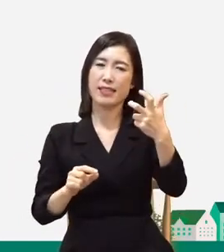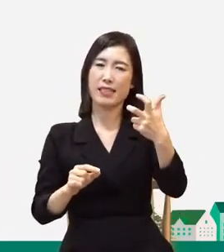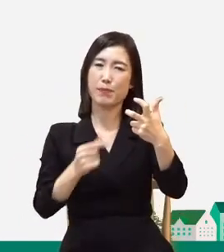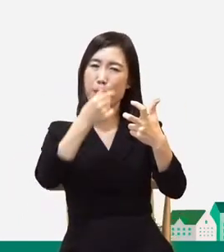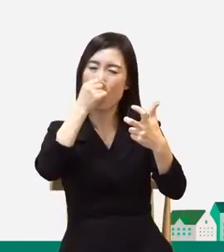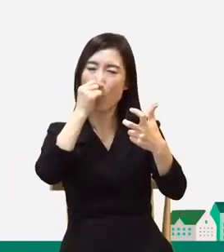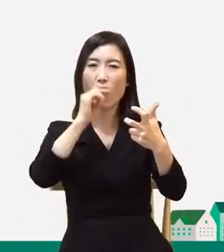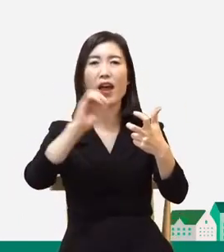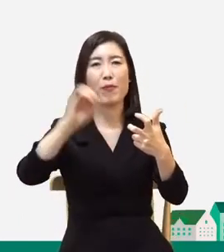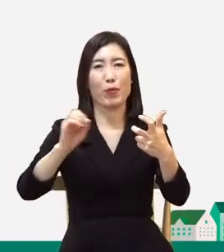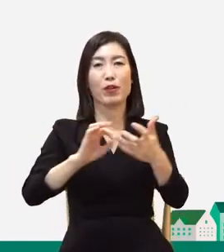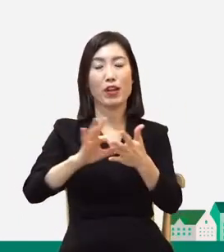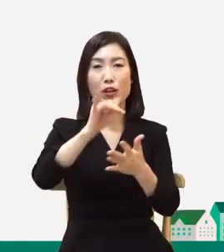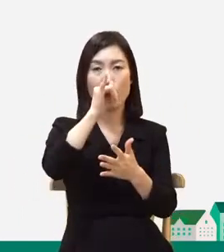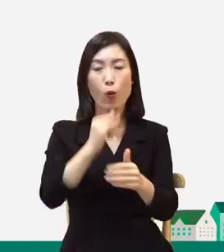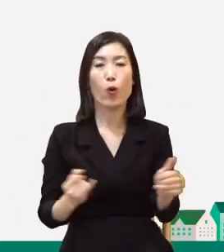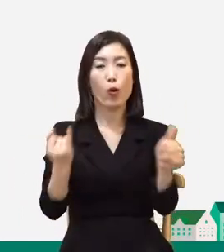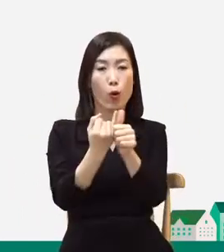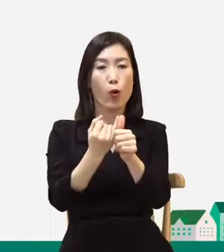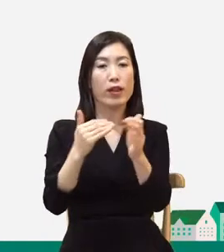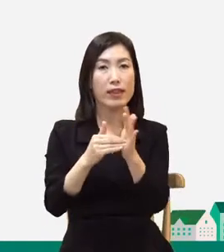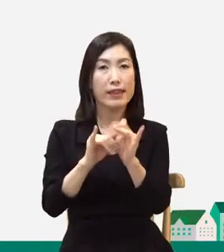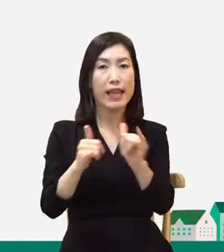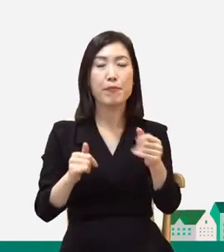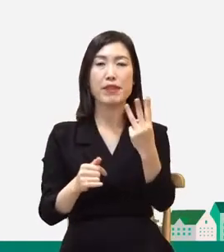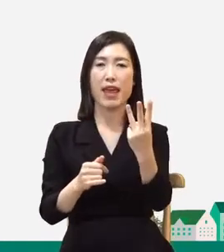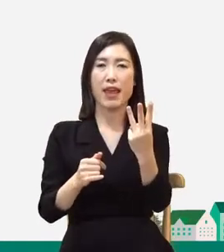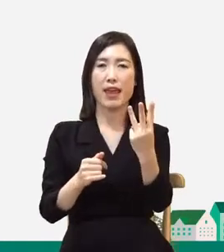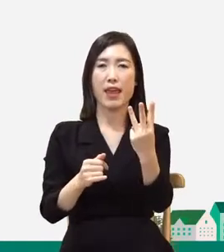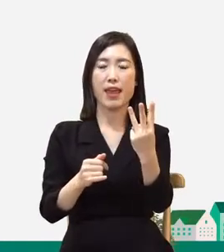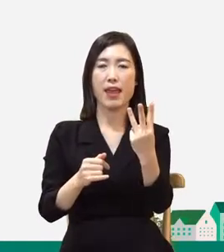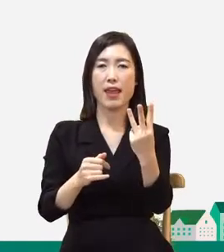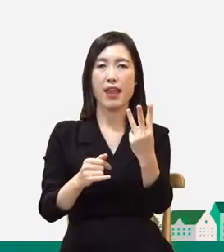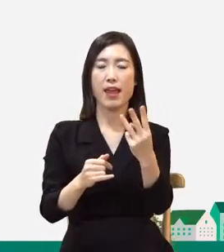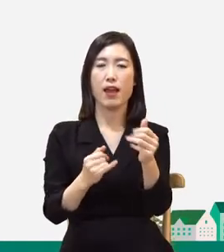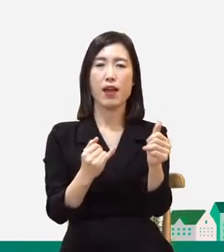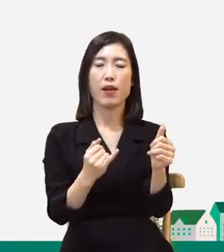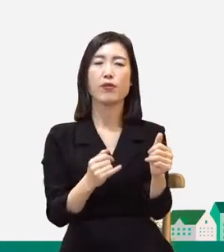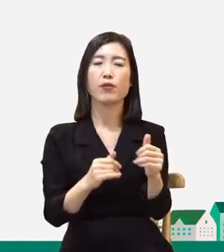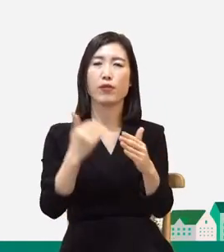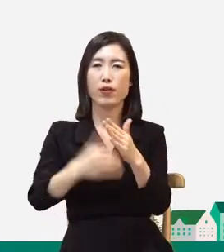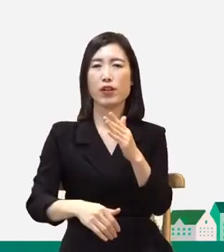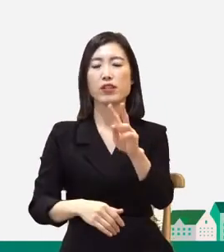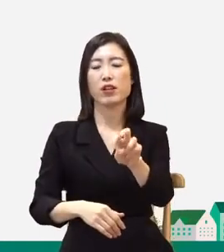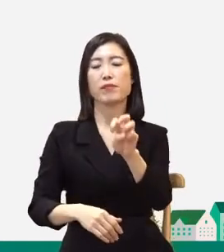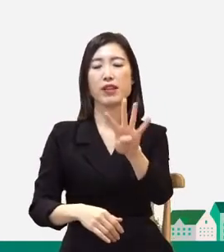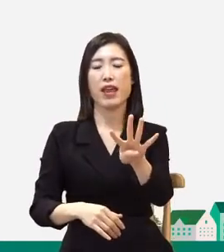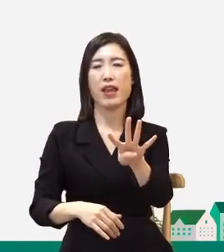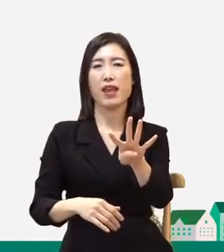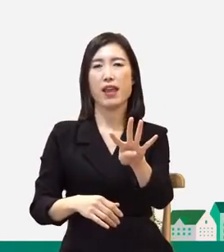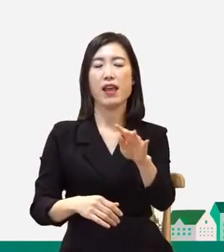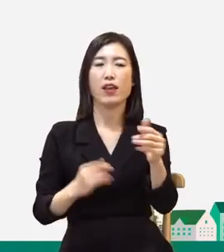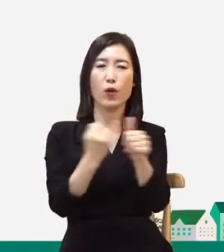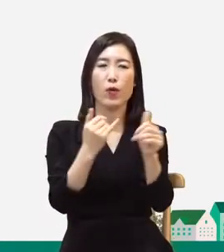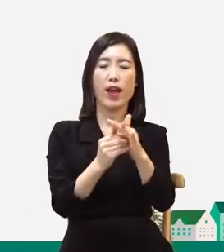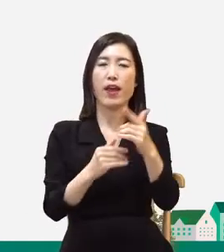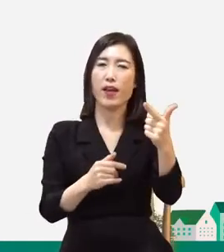있었습니다. 결혼하신 분도 세 커플이 계셔가지고 기혼 6명, 미혼 34명으로 나타났습니다.